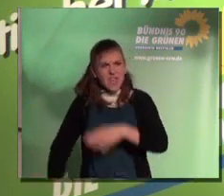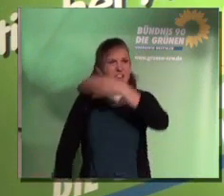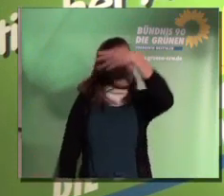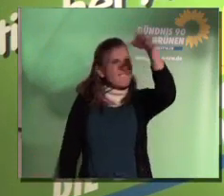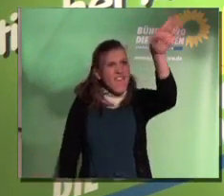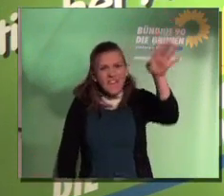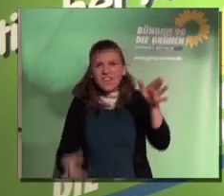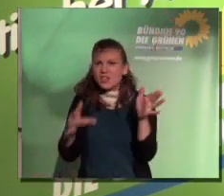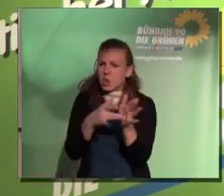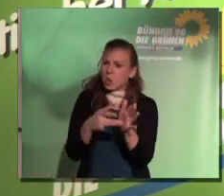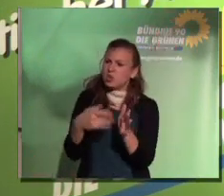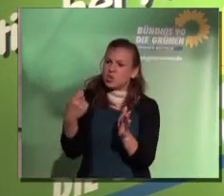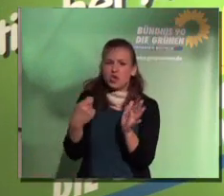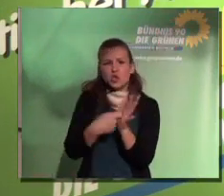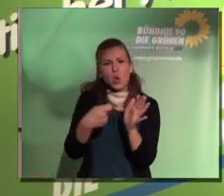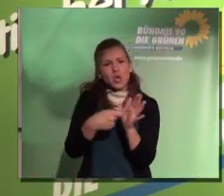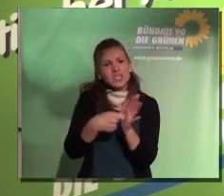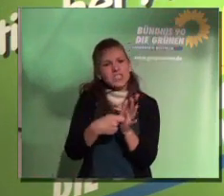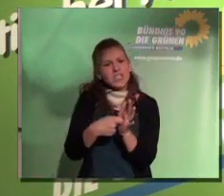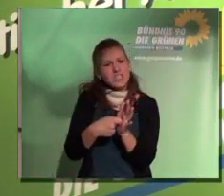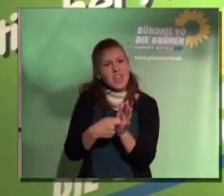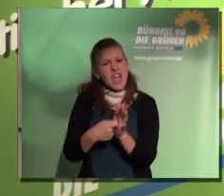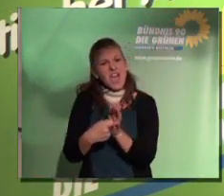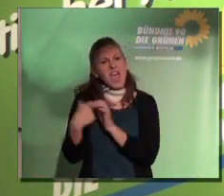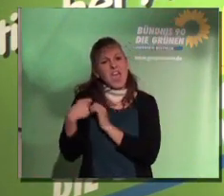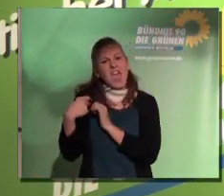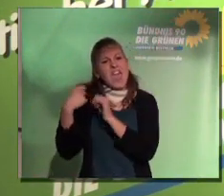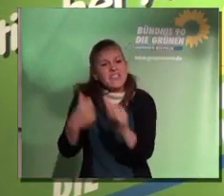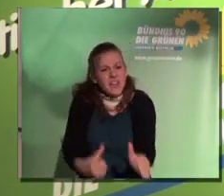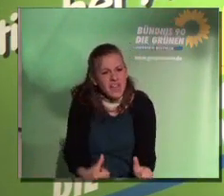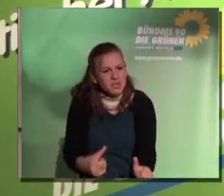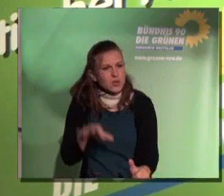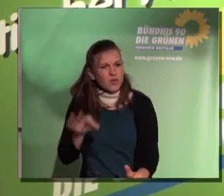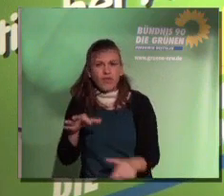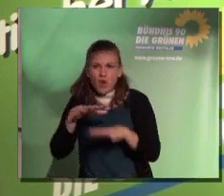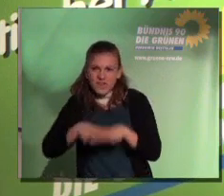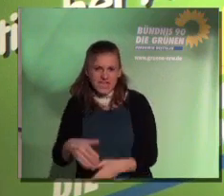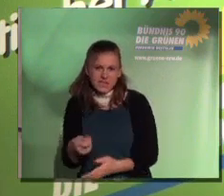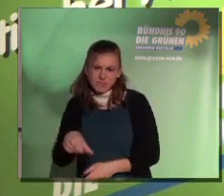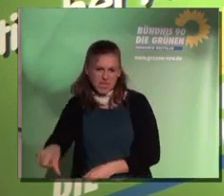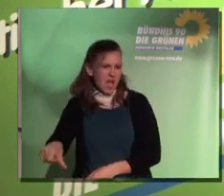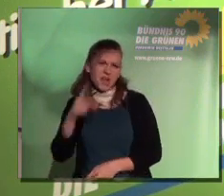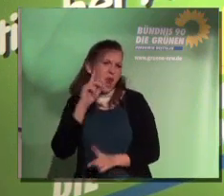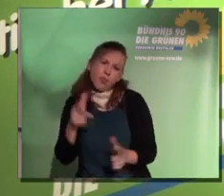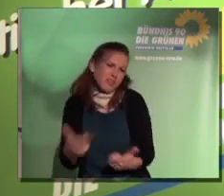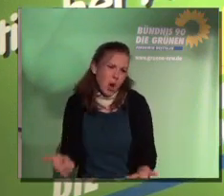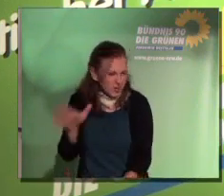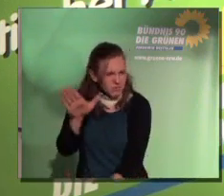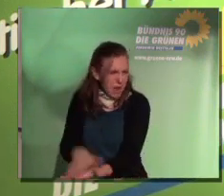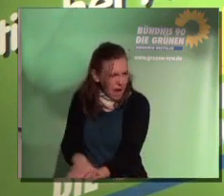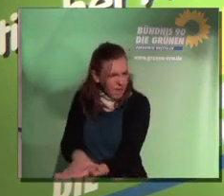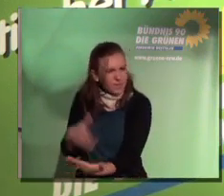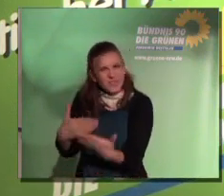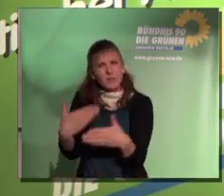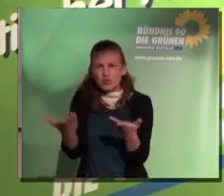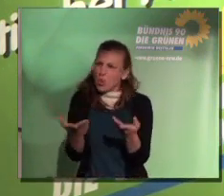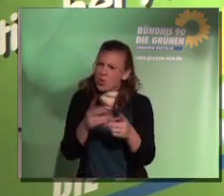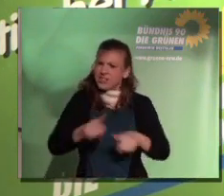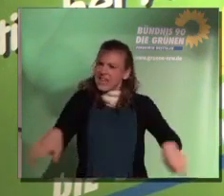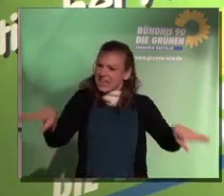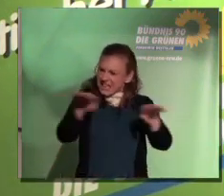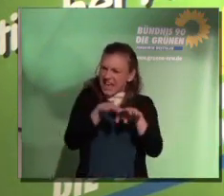die Kosten erlassen werden, die er für die Netzdurchleitungsgebühren zahlen muss, das glaube ich auch nicht. Diese ungerechte Verteilung